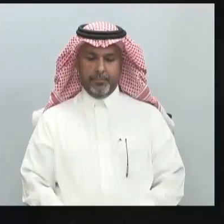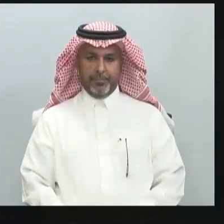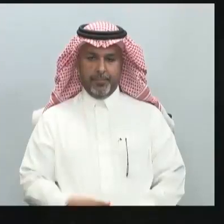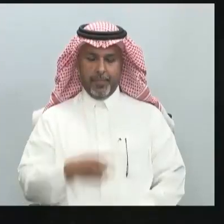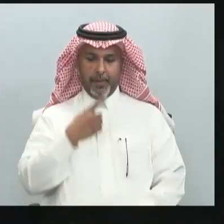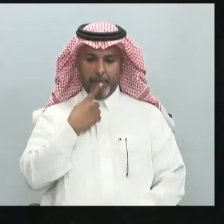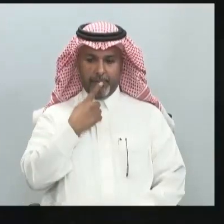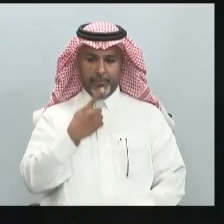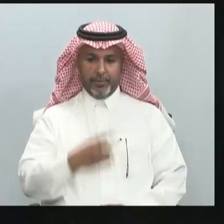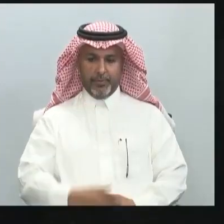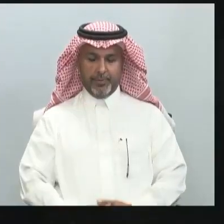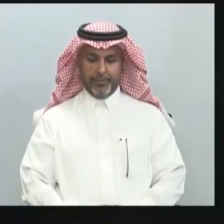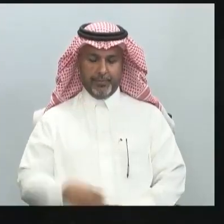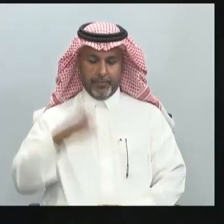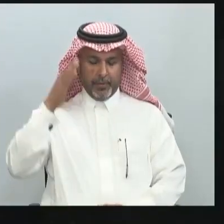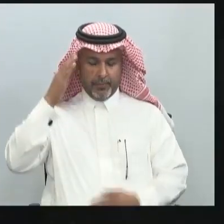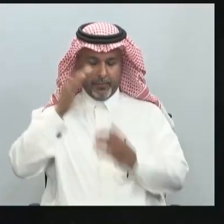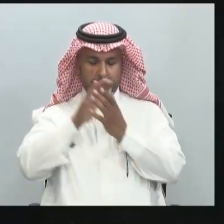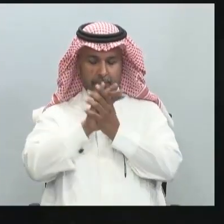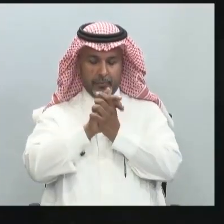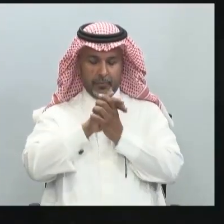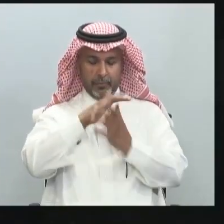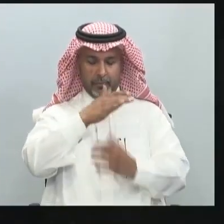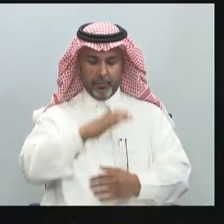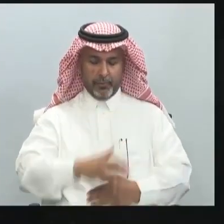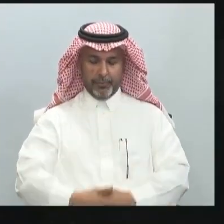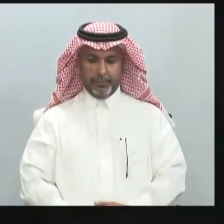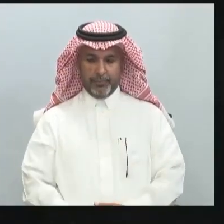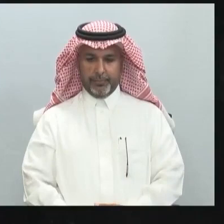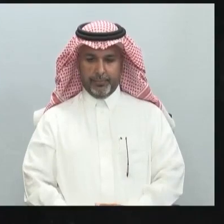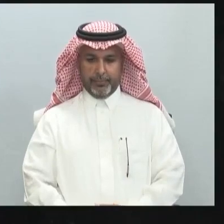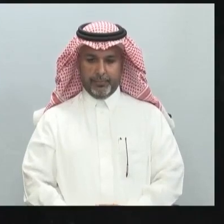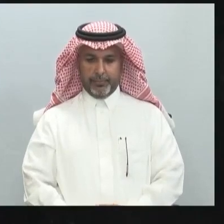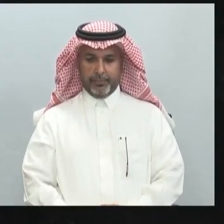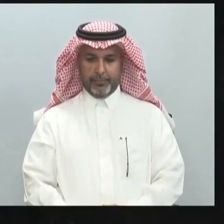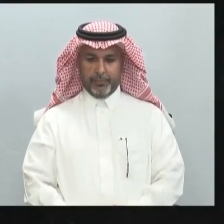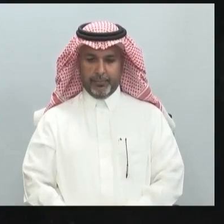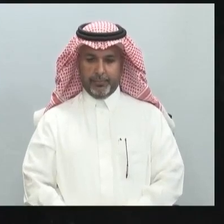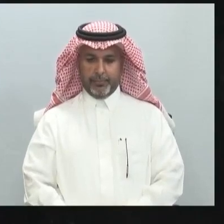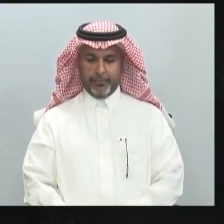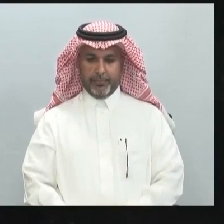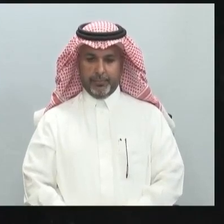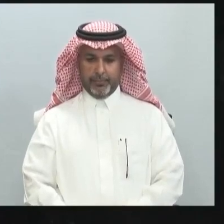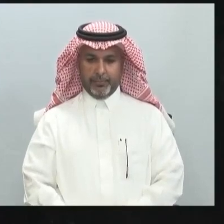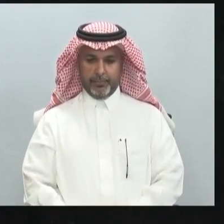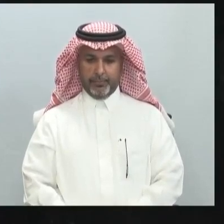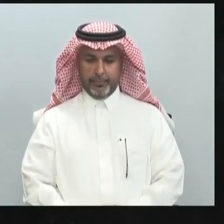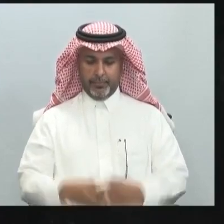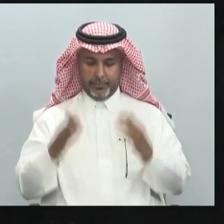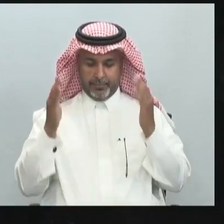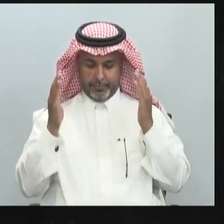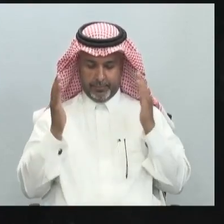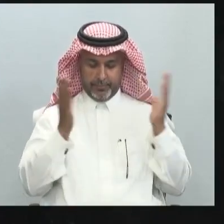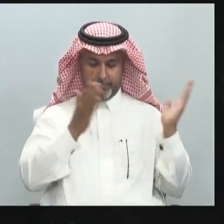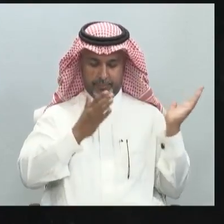بسم الله والصلاه والسلام على رسول الله محمد بن عبد الله وعلى اله وصحبه وسلم تسليما كثيرا اهلا